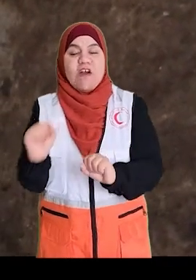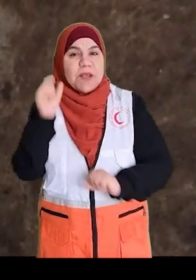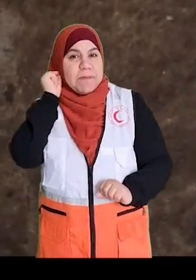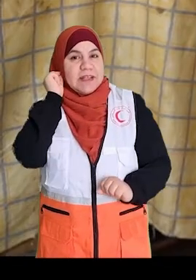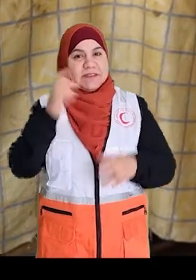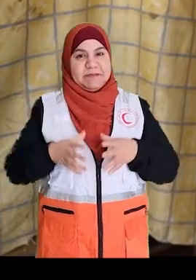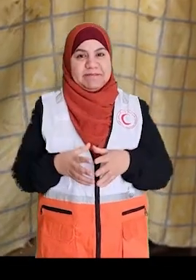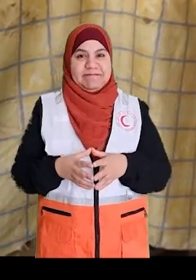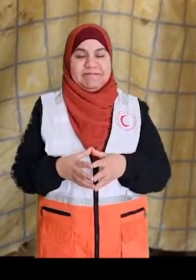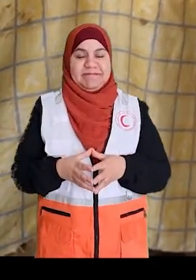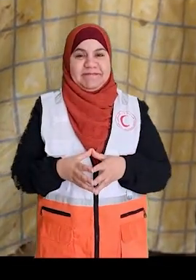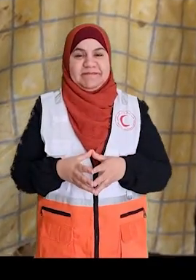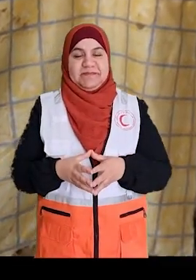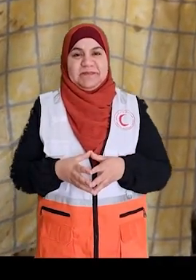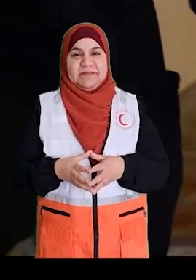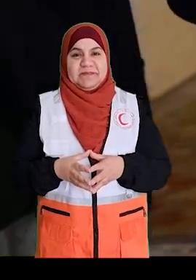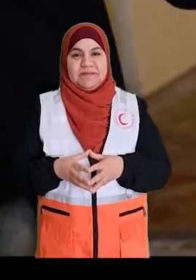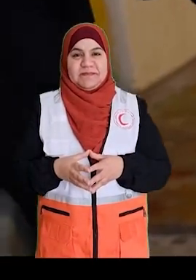للبنوتة.